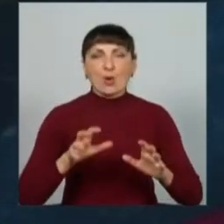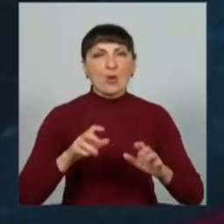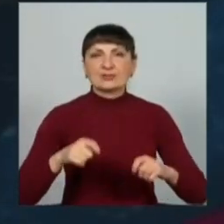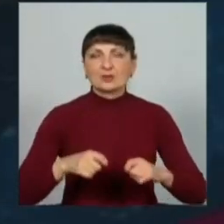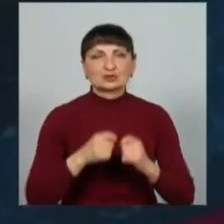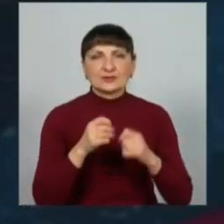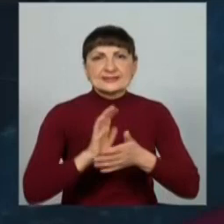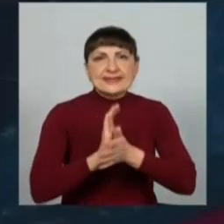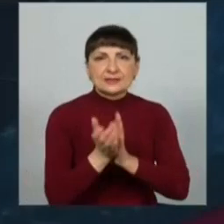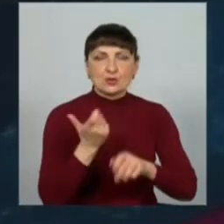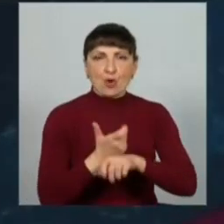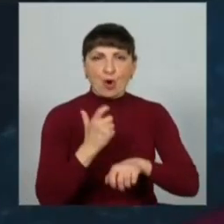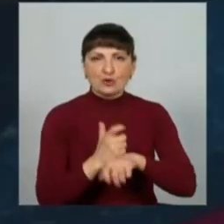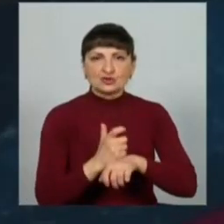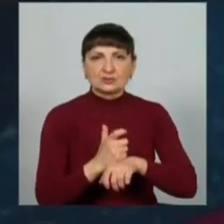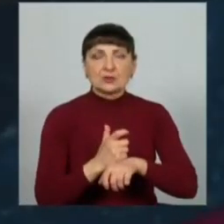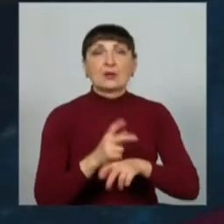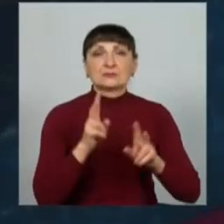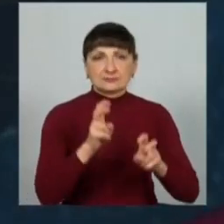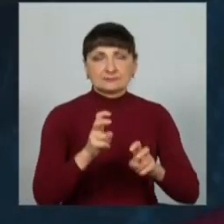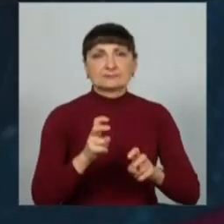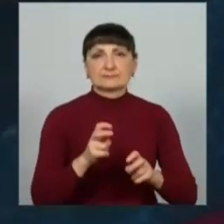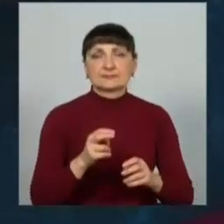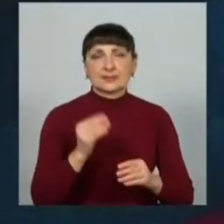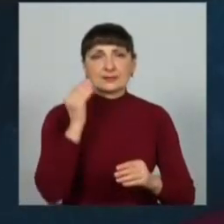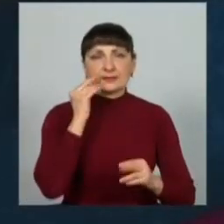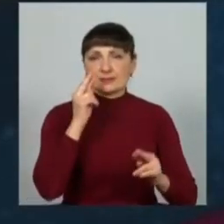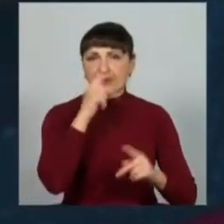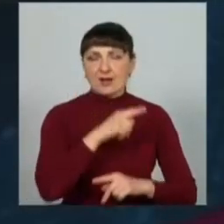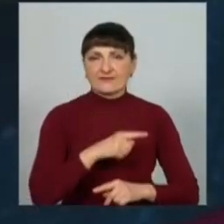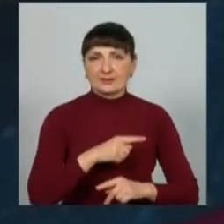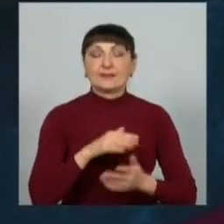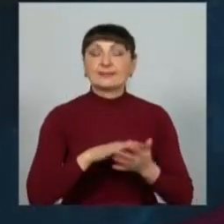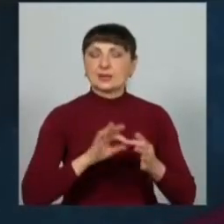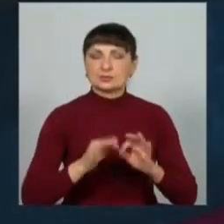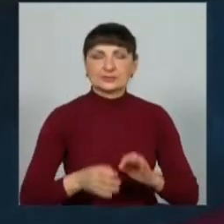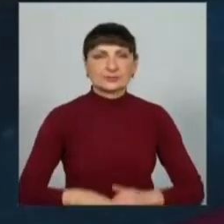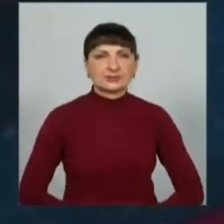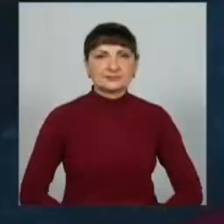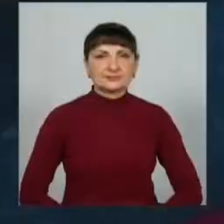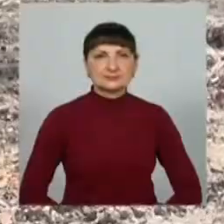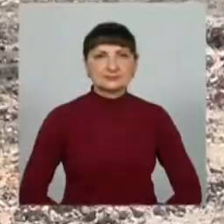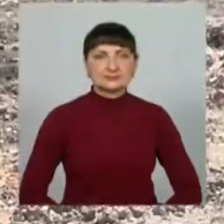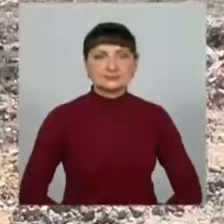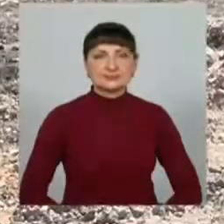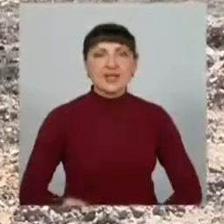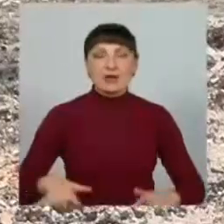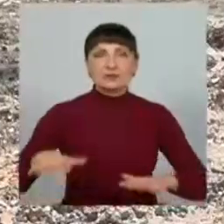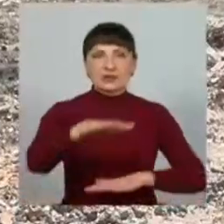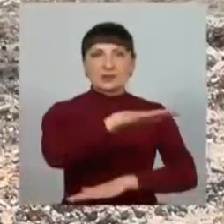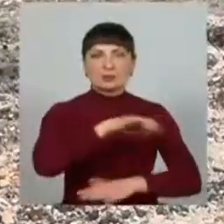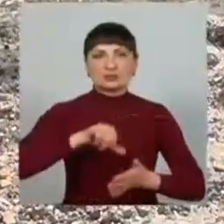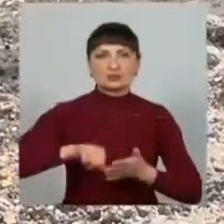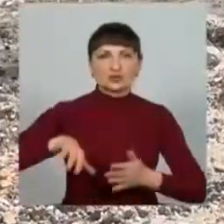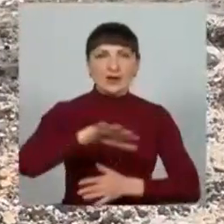плотности населения, за что и получила такое название. Аян Рафина Рикбаева продолжит. На этом огромном